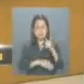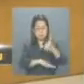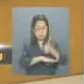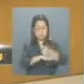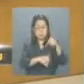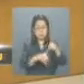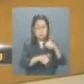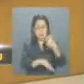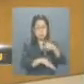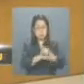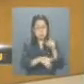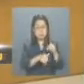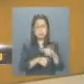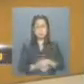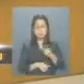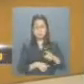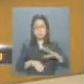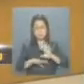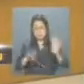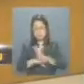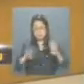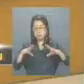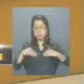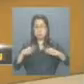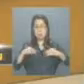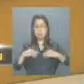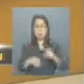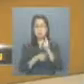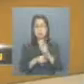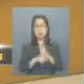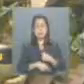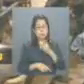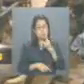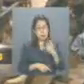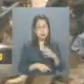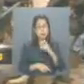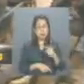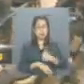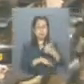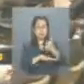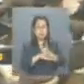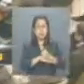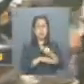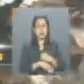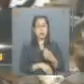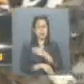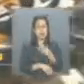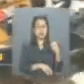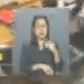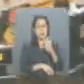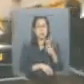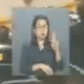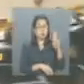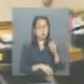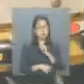ธิบดีจะไม่ยอมปฏิบัติตามข้อตกลงสันติภาพที่รับปากเอาไว้กับนายโคฟี่อันนันทูตพิเศษของ UN ซึ่งวันนี้ที่ประชุ